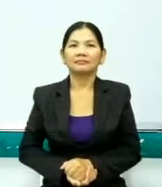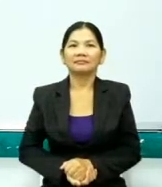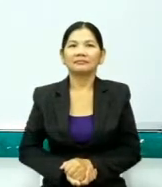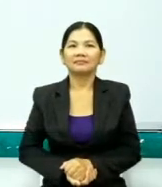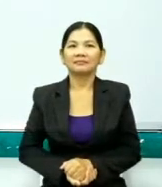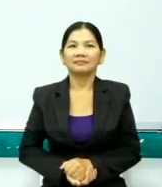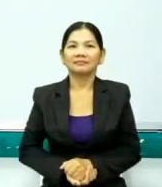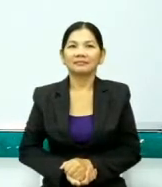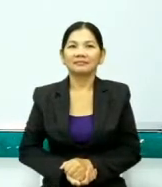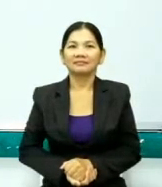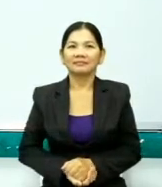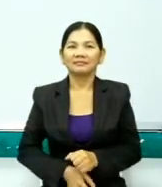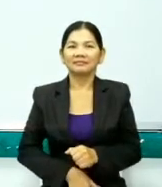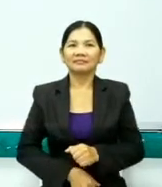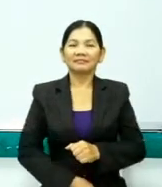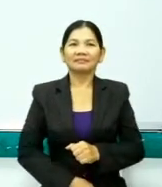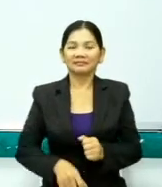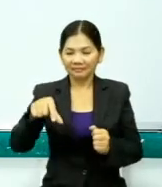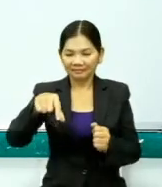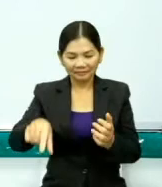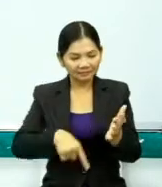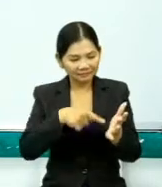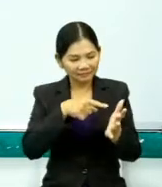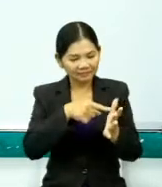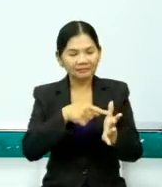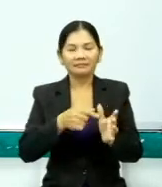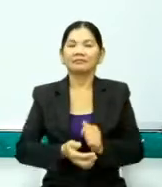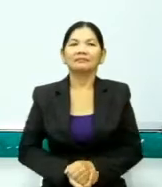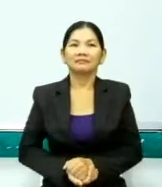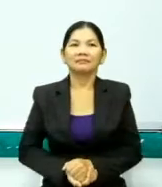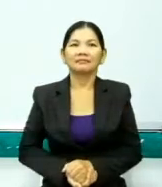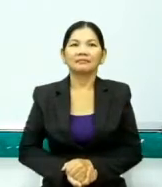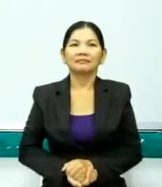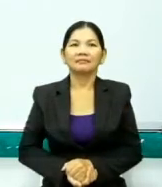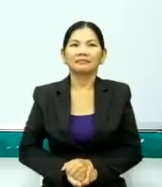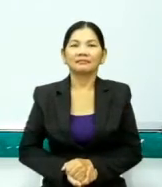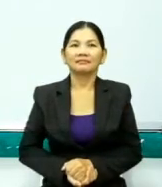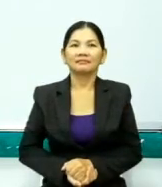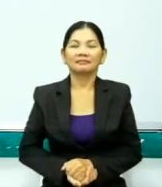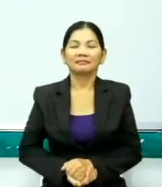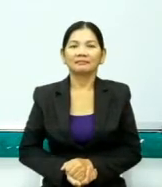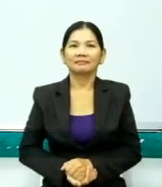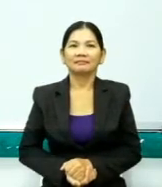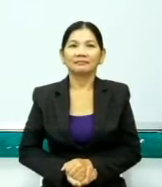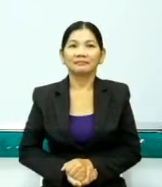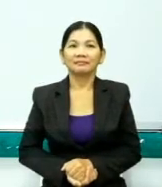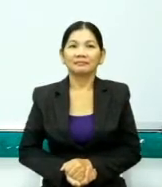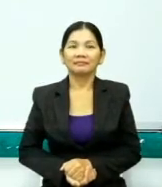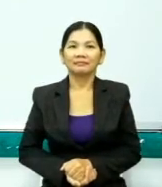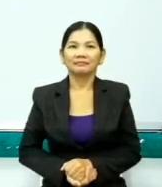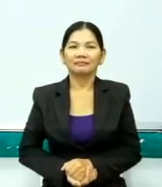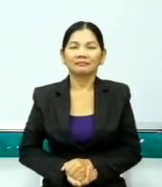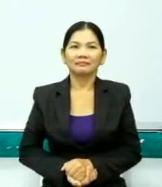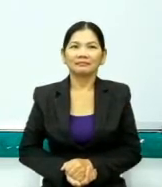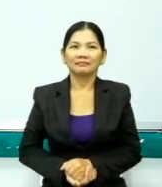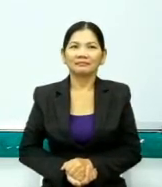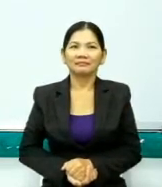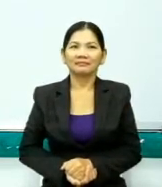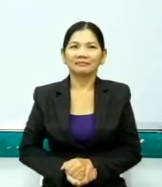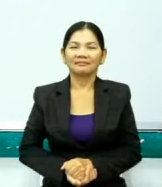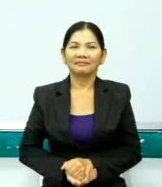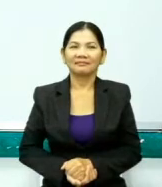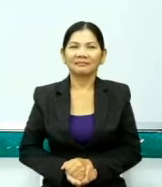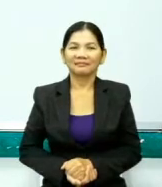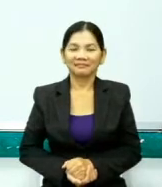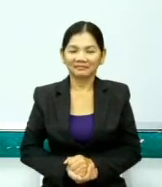có nâng sẵn. Ê, chà, lời con lực đa chân uốn. Tiếm cừu sơ xê. Chà, đầm nà